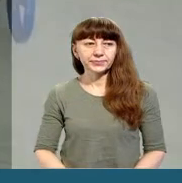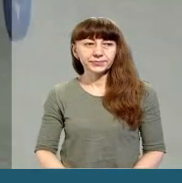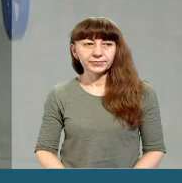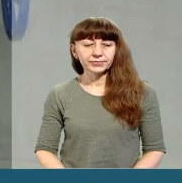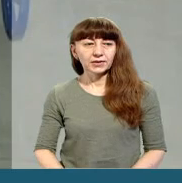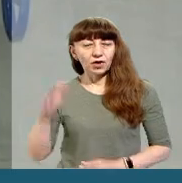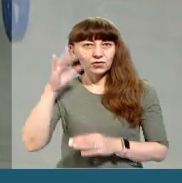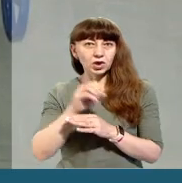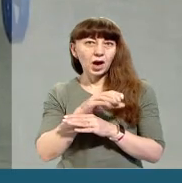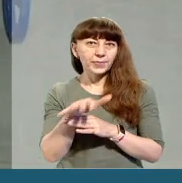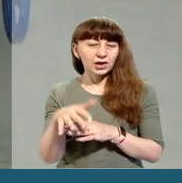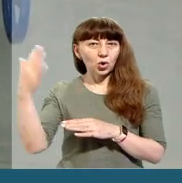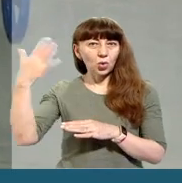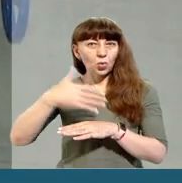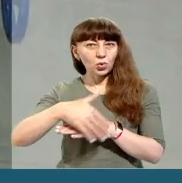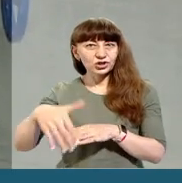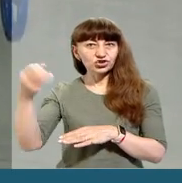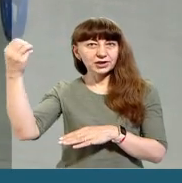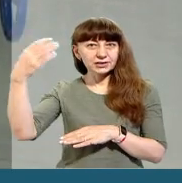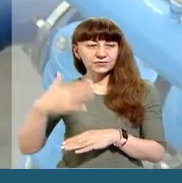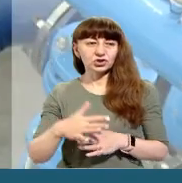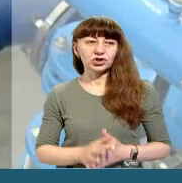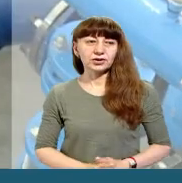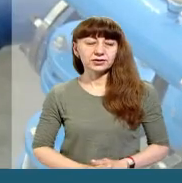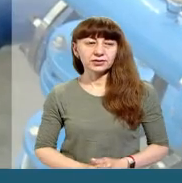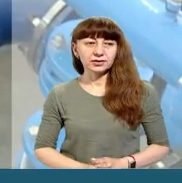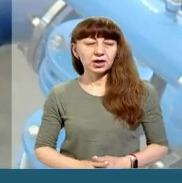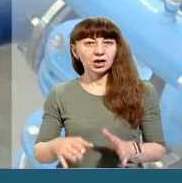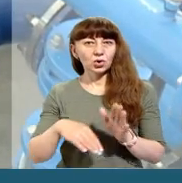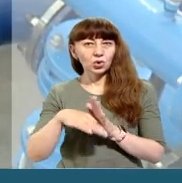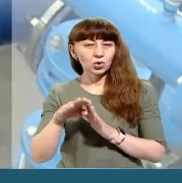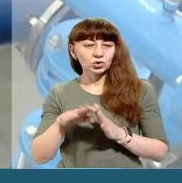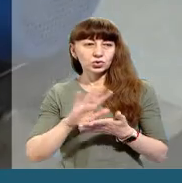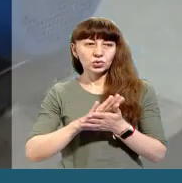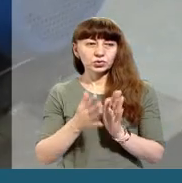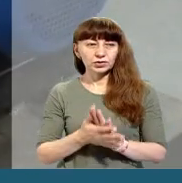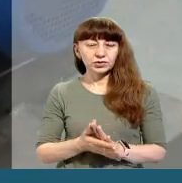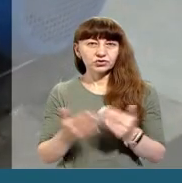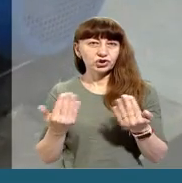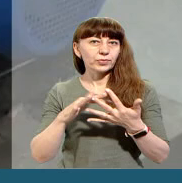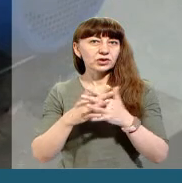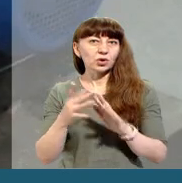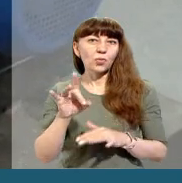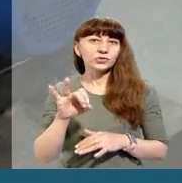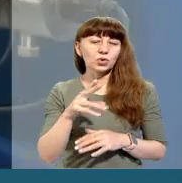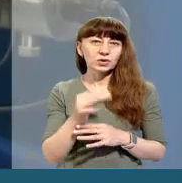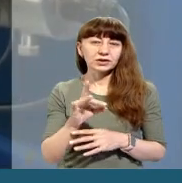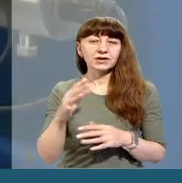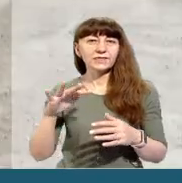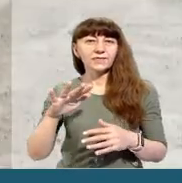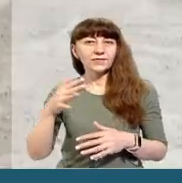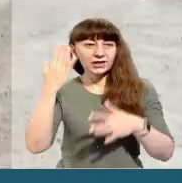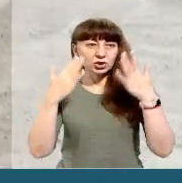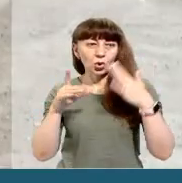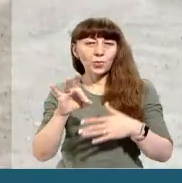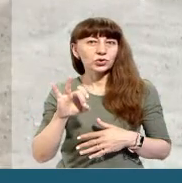Қазір Комсомольская және Веселый Подол ауылында су құбырын тарату желілері салынып жатыр. Биыл ауданның 5 елді мекенінде жарықтандыру жұмыстары